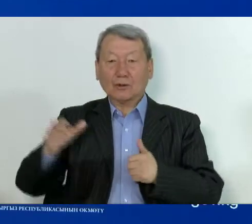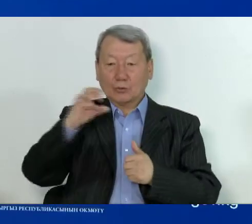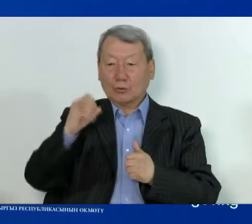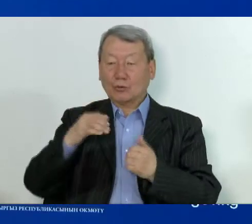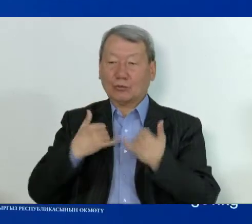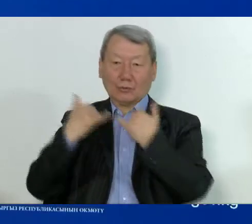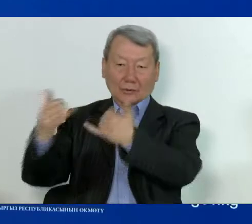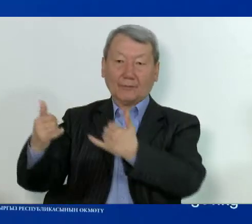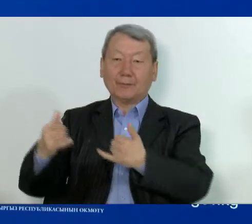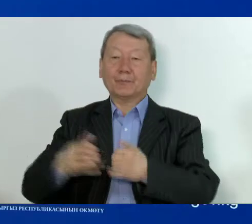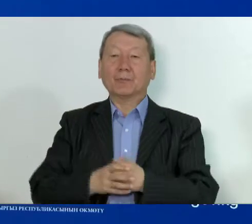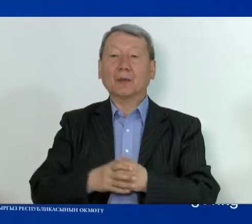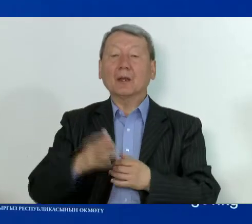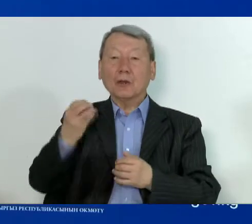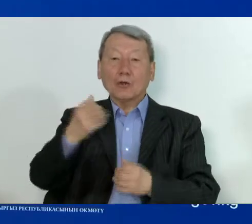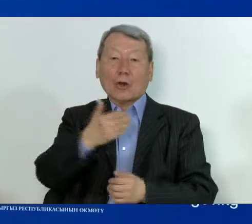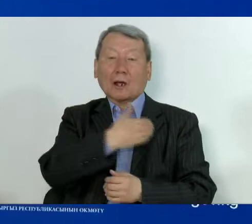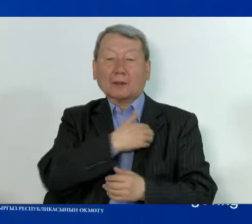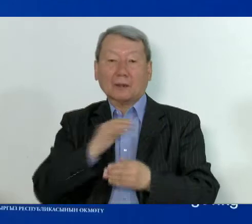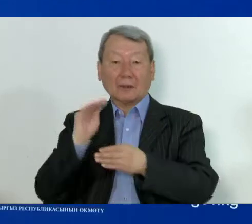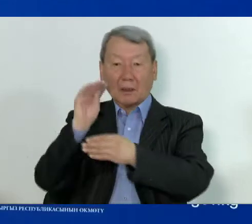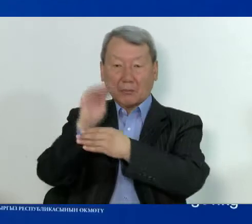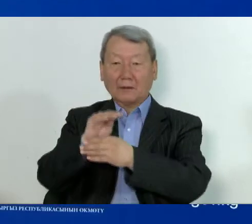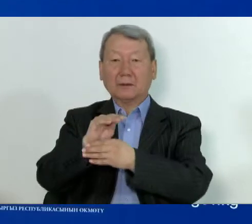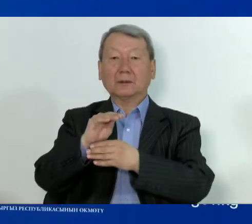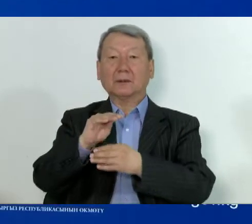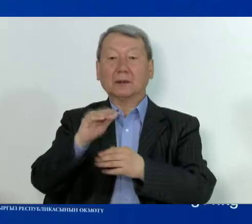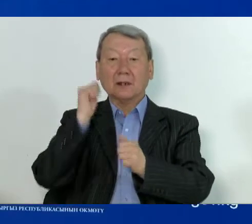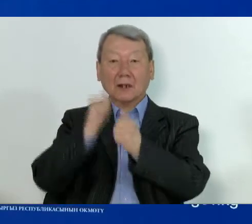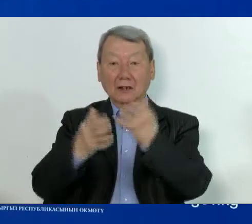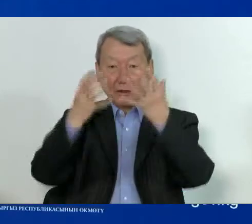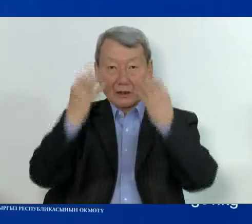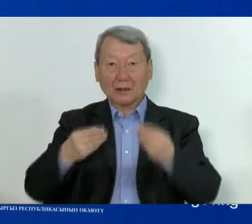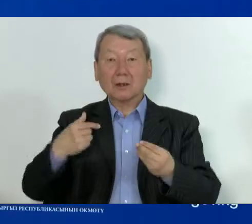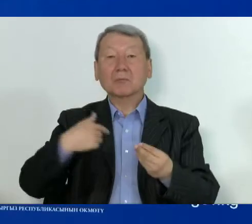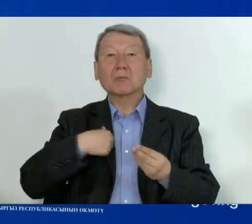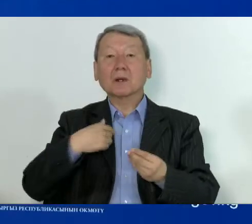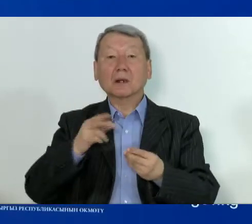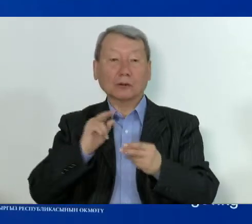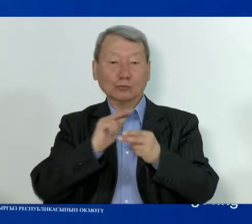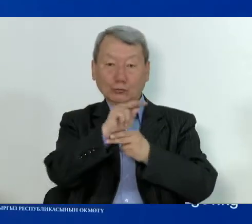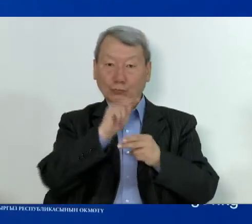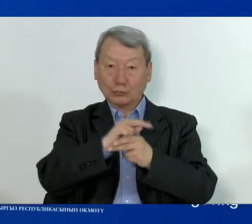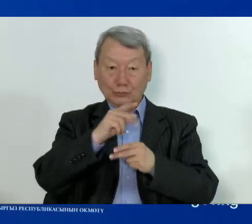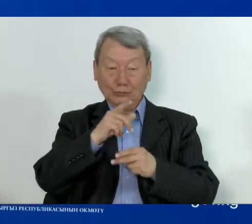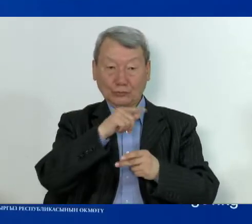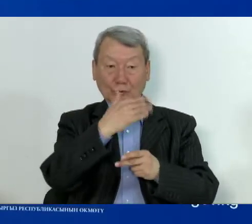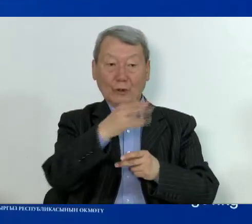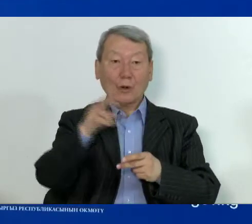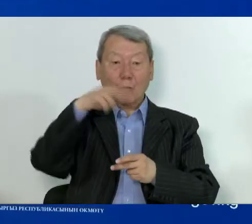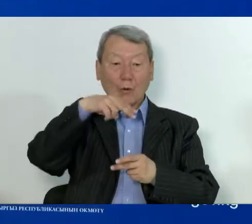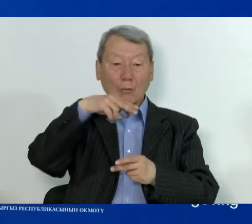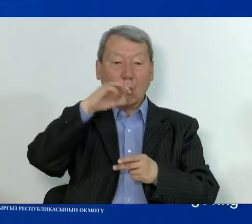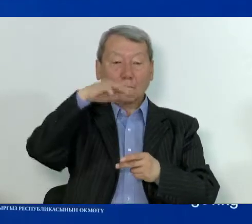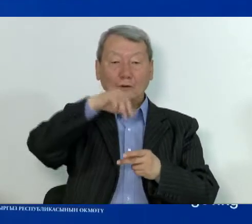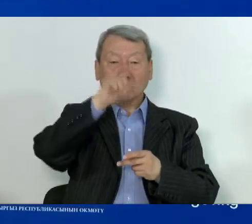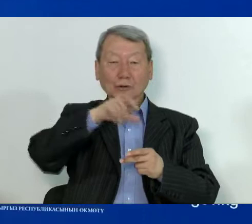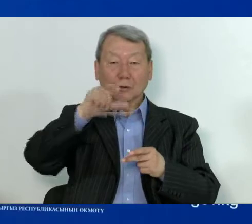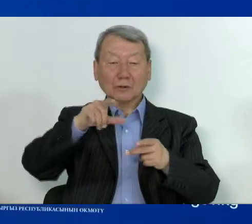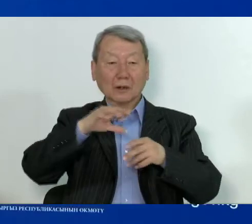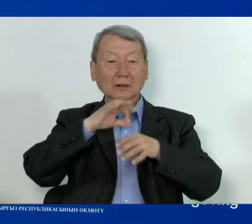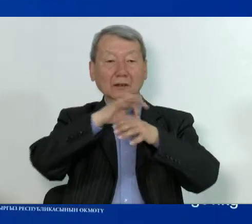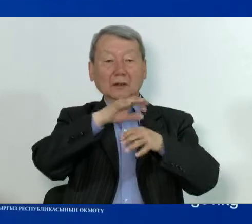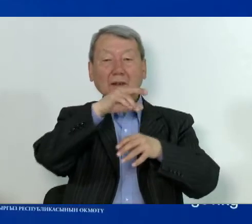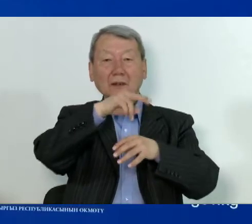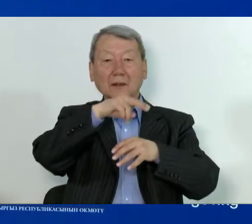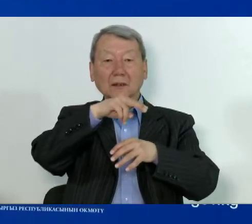лучшее. Еще хотел бы добавить, что ежедневно мы проводим инструктажи по несению службы